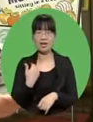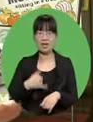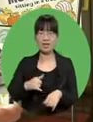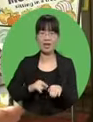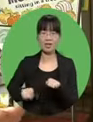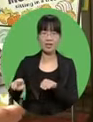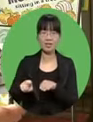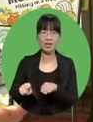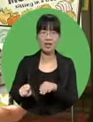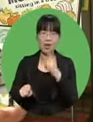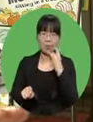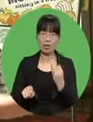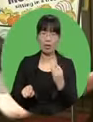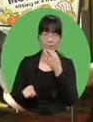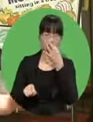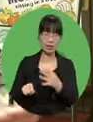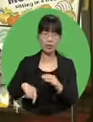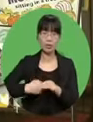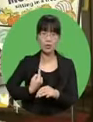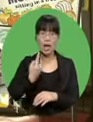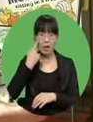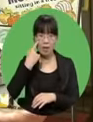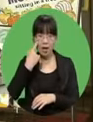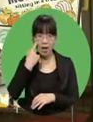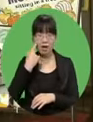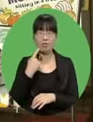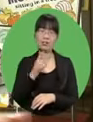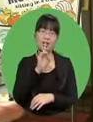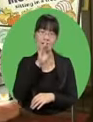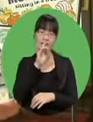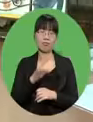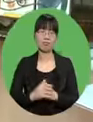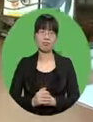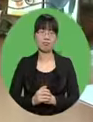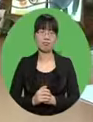있는데 엄마가 아우 나 힘드니까 너 혼자 하면 안 될까? 이렇게가 안 되는 거예요.